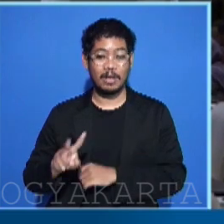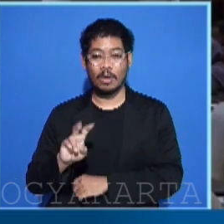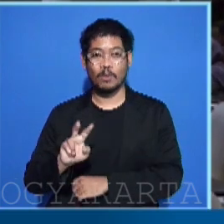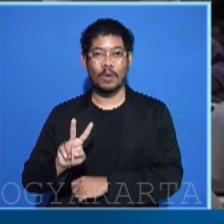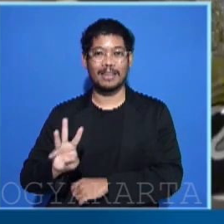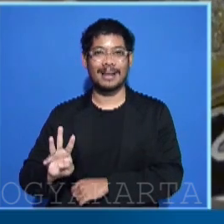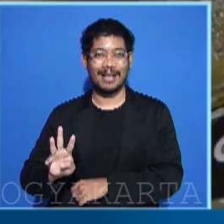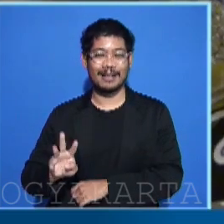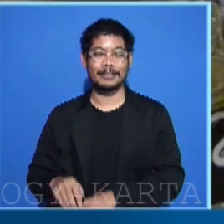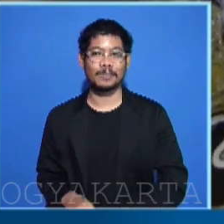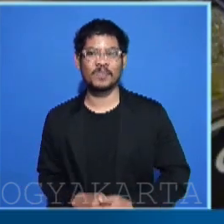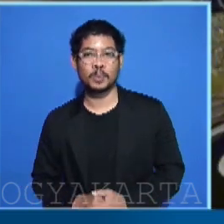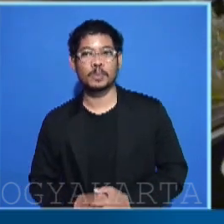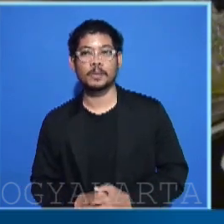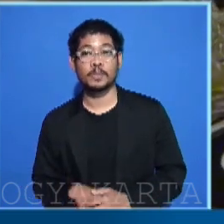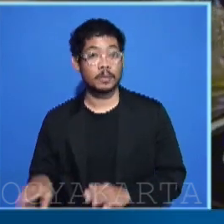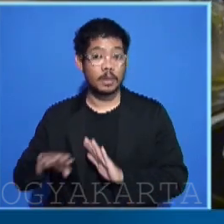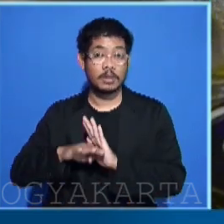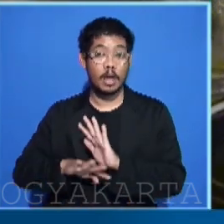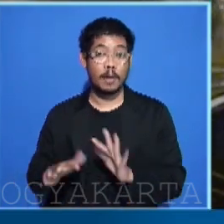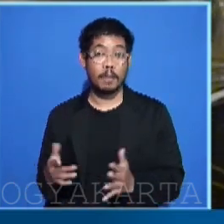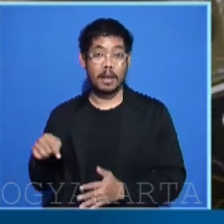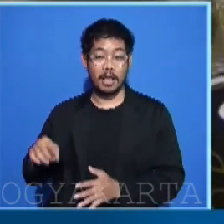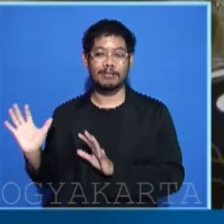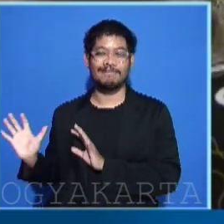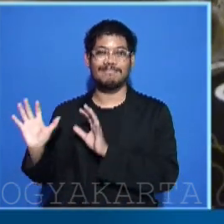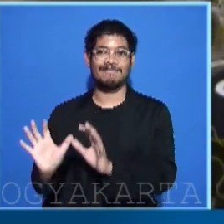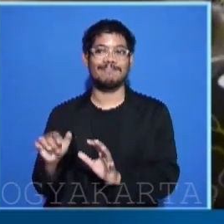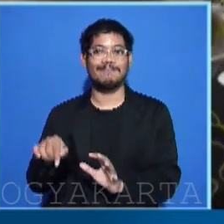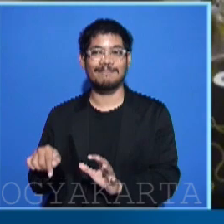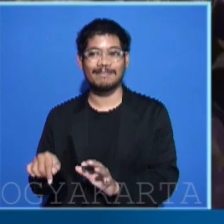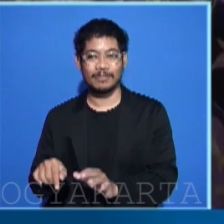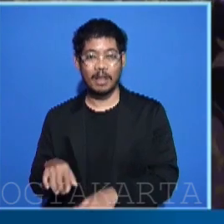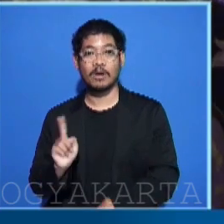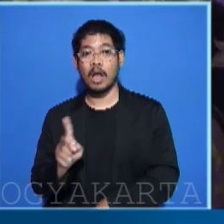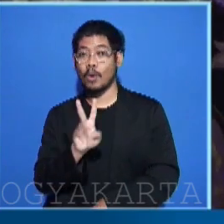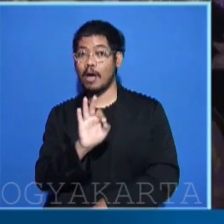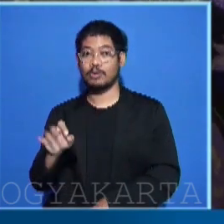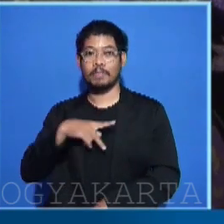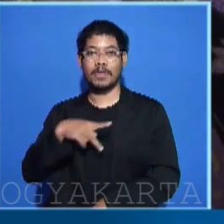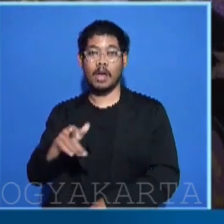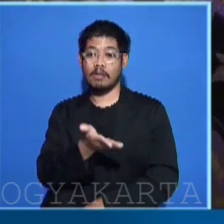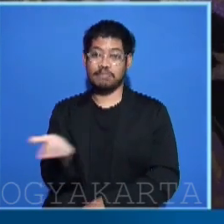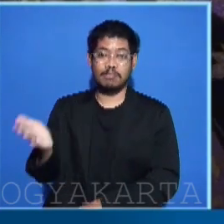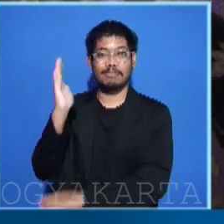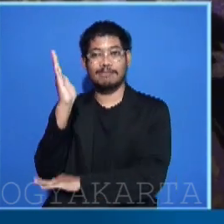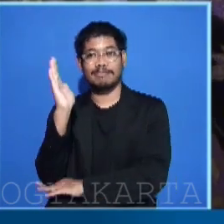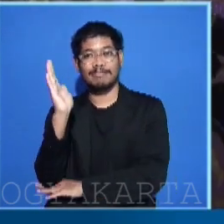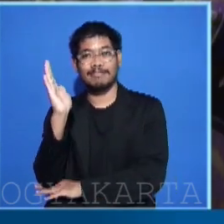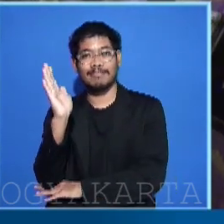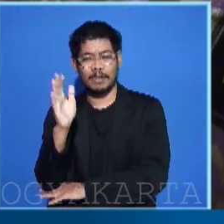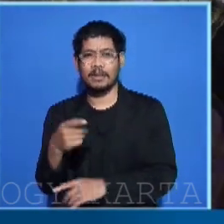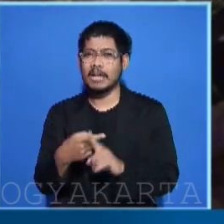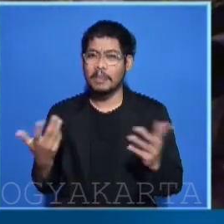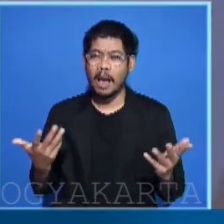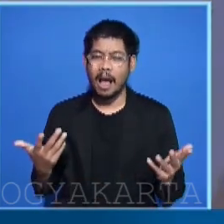2023. Dalam acara ini turut hadir kurang lebih 200 peserta dan pembicara dari 10 negara perwakilan ICV di